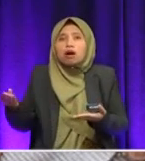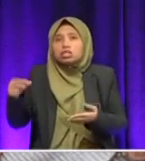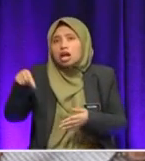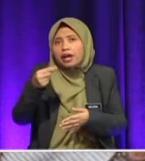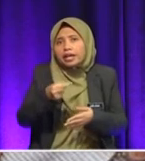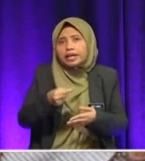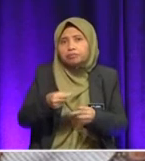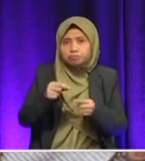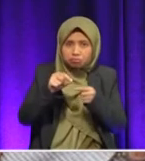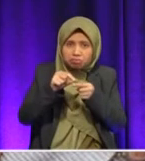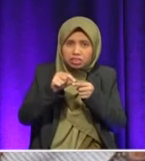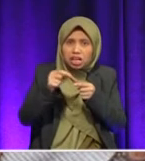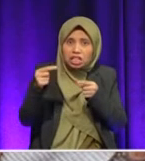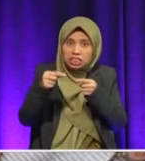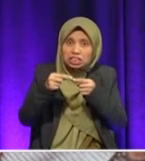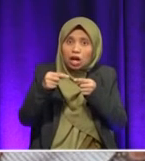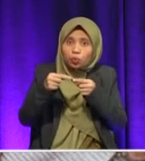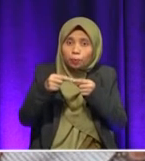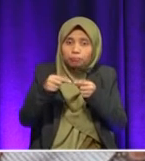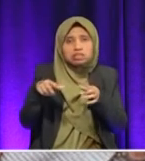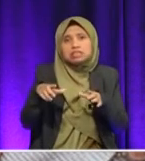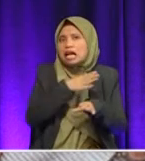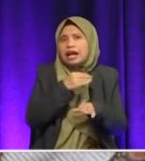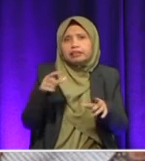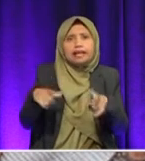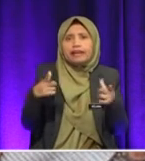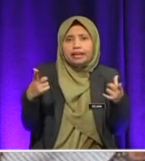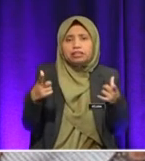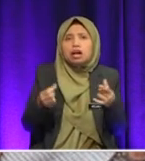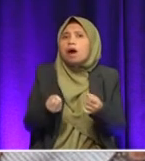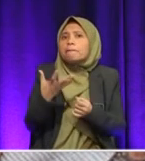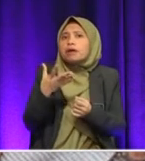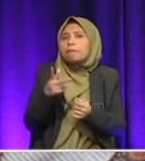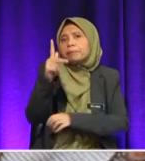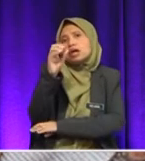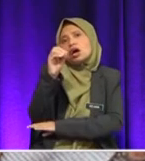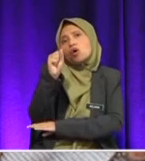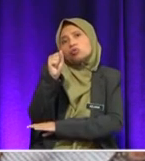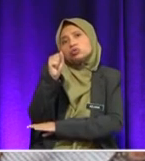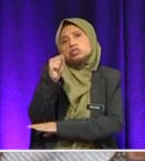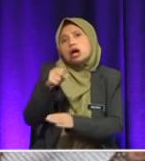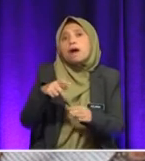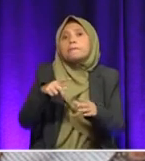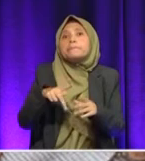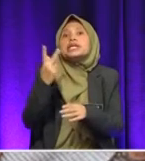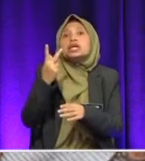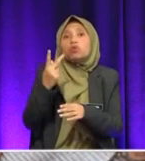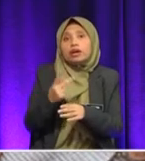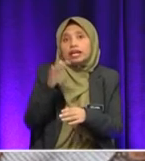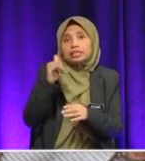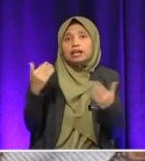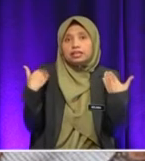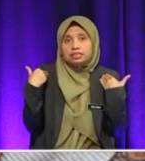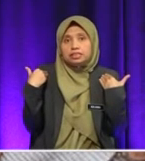ketahui Apakah kos penggorengan yang ada dalam mereka C pakaian yang